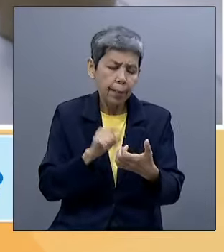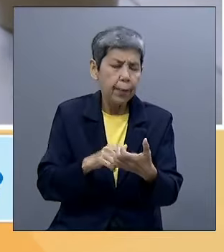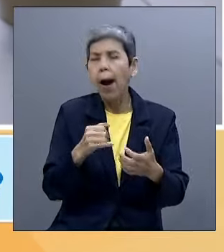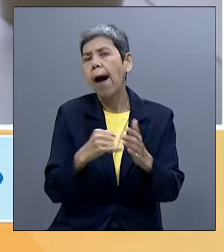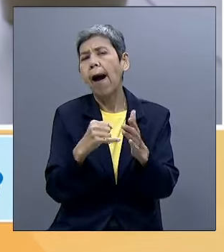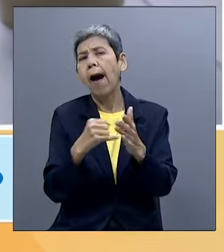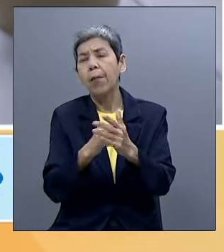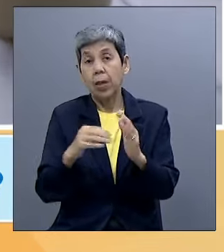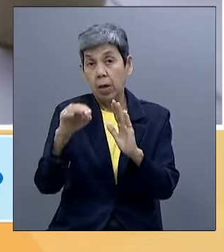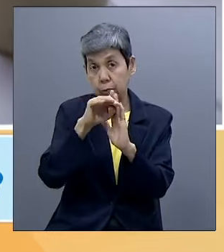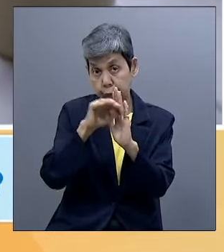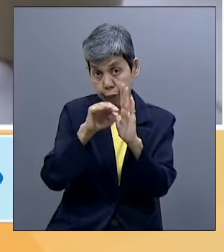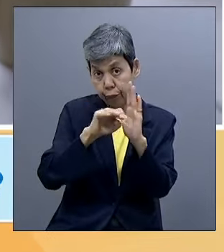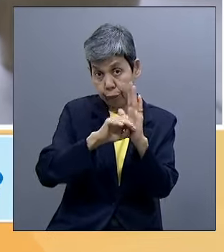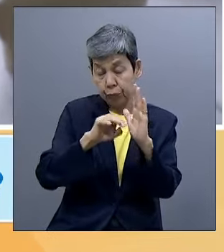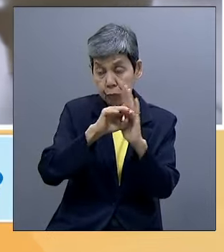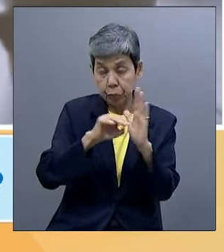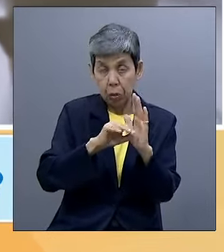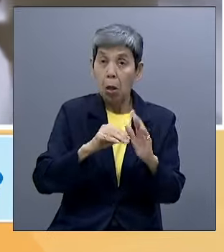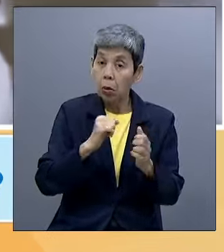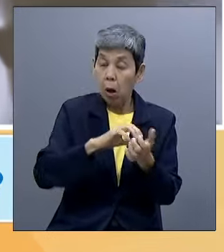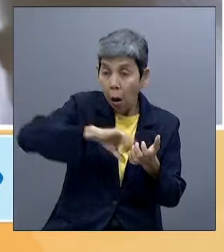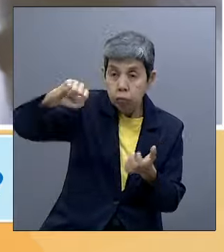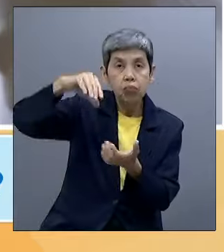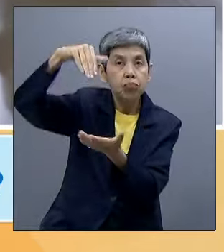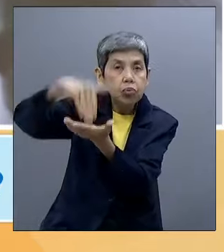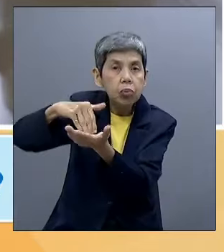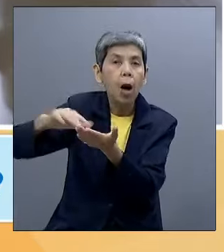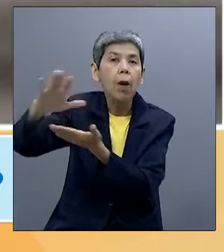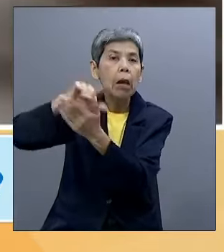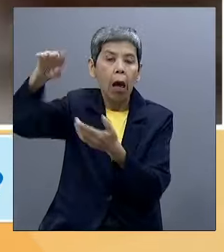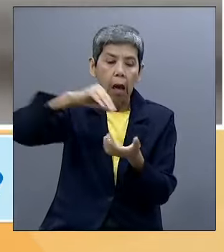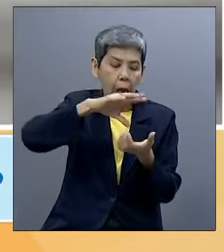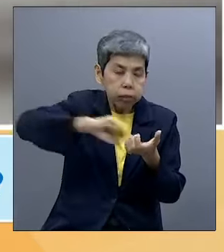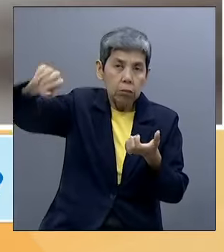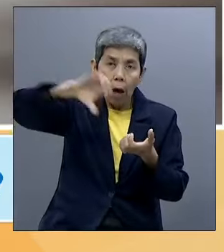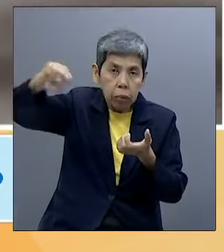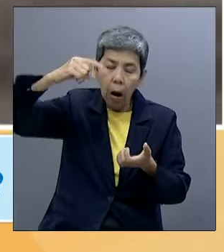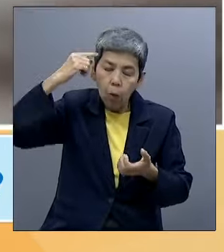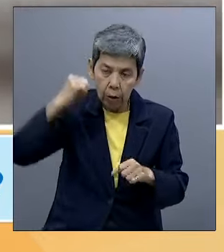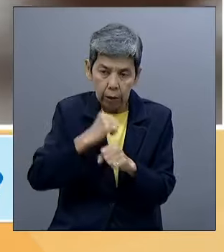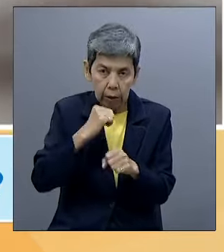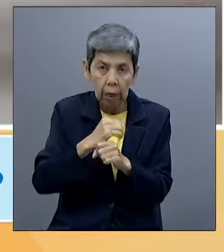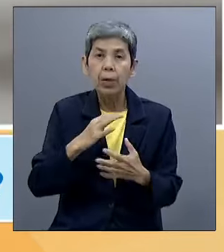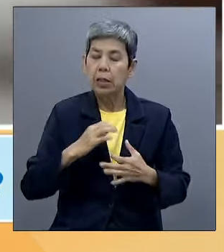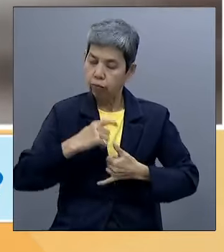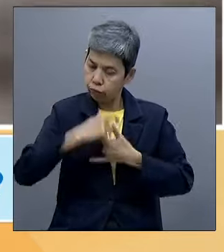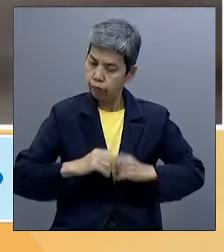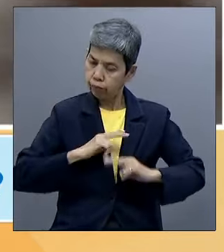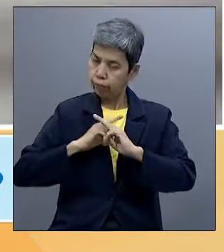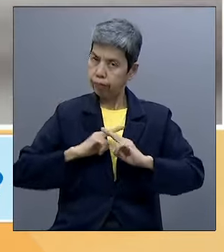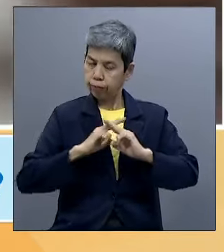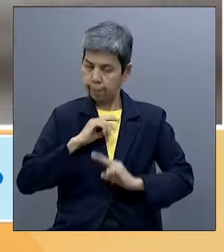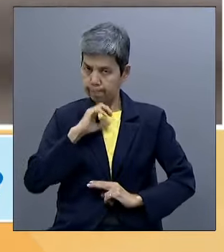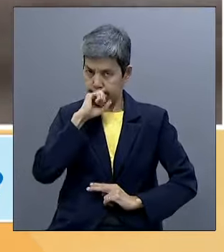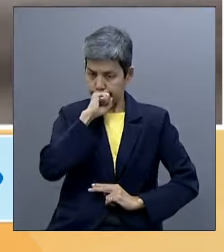ฮะข้อมูลที่ออกไปเนี่ยมันไปอยู่ใน data center ของต่างประเทศซึ่งการที่เราจะคาดหวังในเรื่องของ privacy นะครับหรือว่าข้อมูล